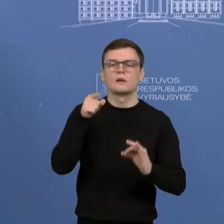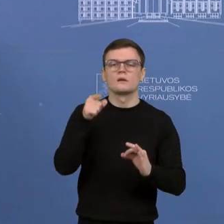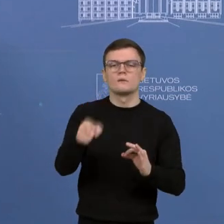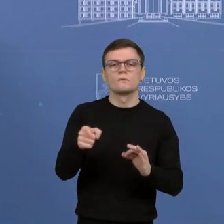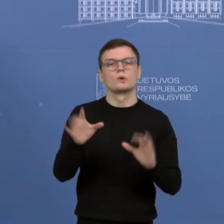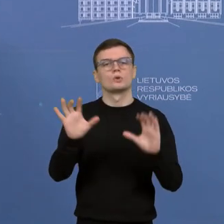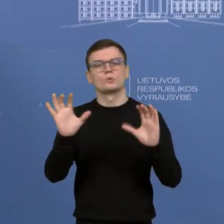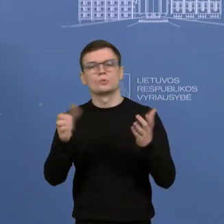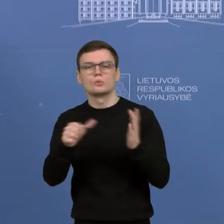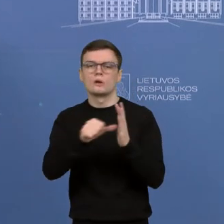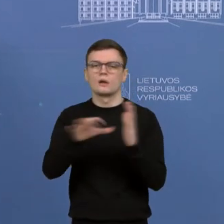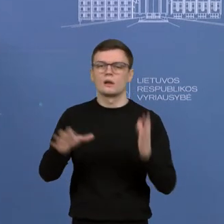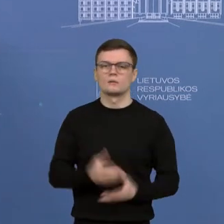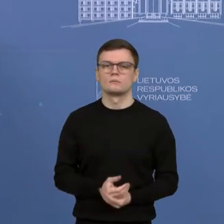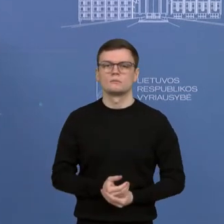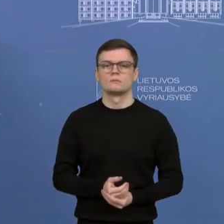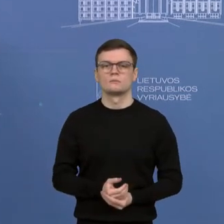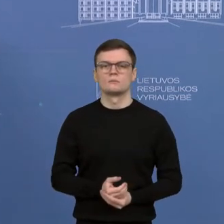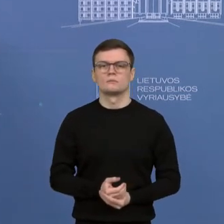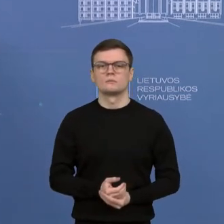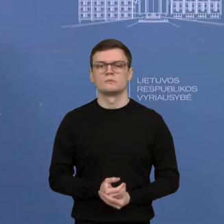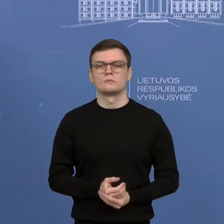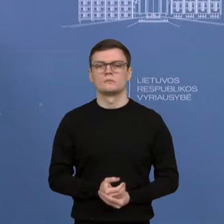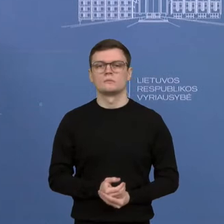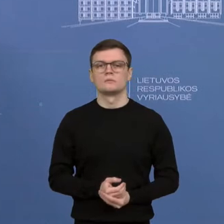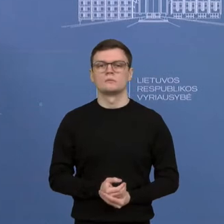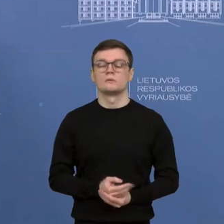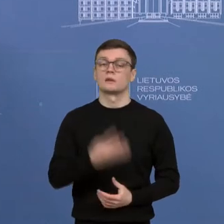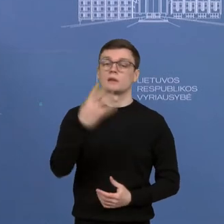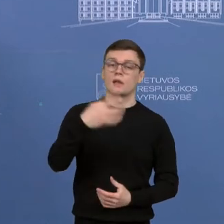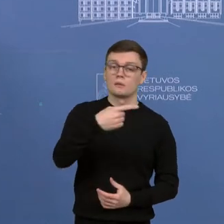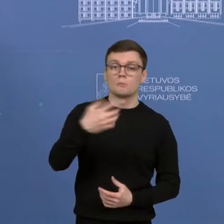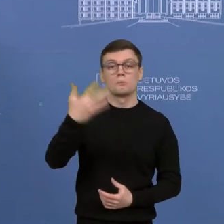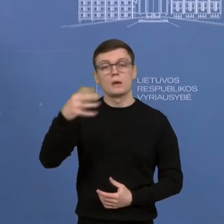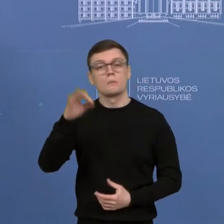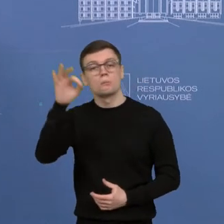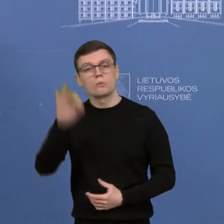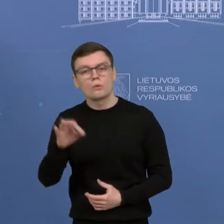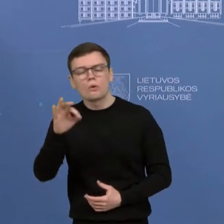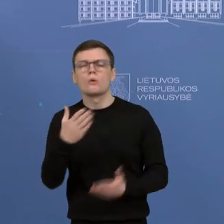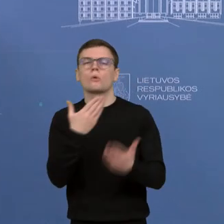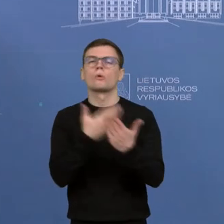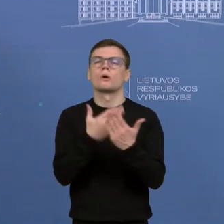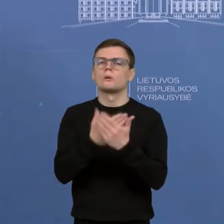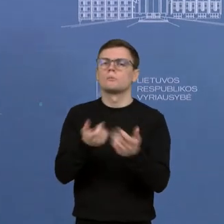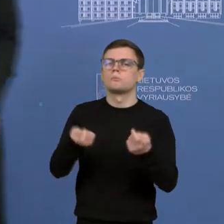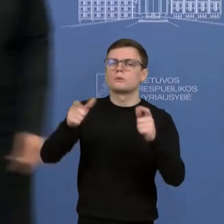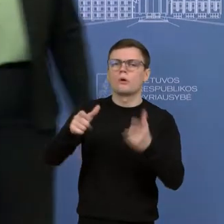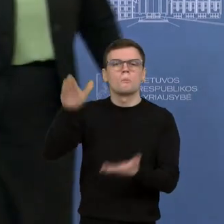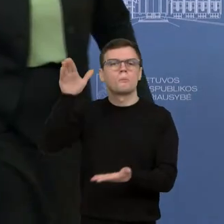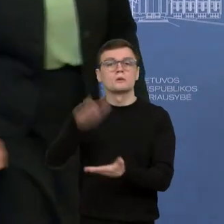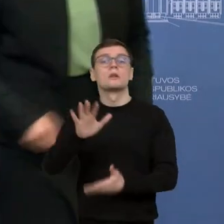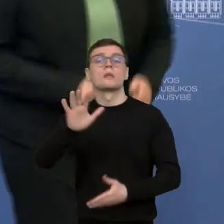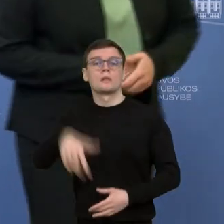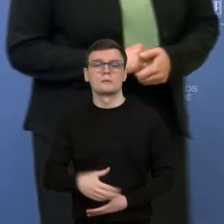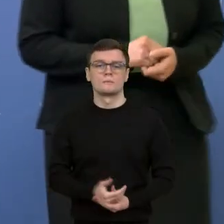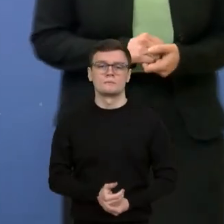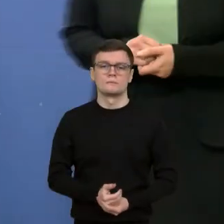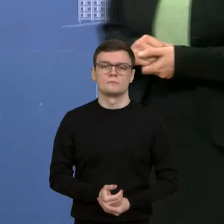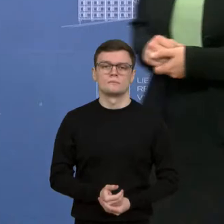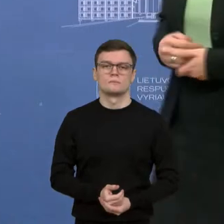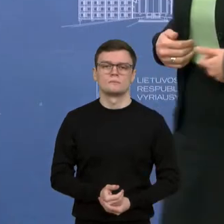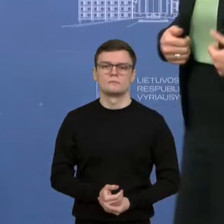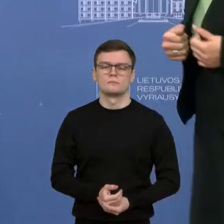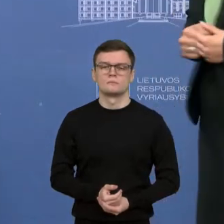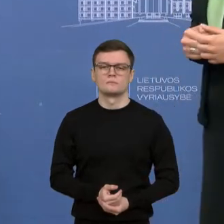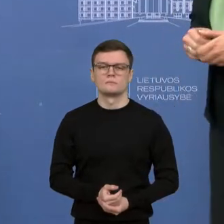koks pagrindas, kad jos vis tiek didinat 40-50%, o ne mažiau? Aš čia galėčiau pakomentuoti. Nes